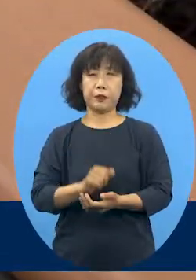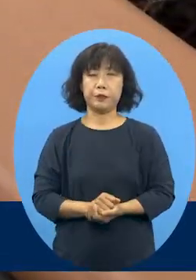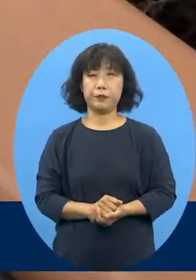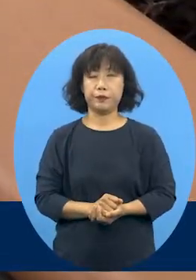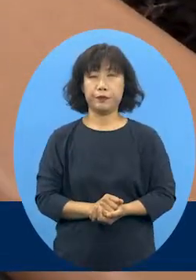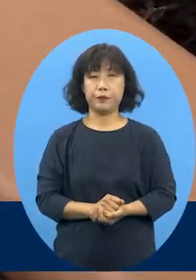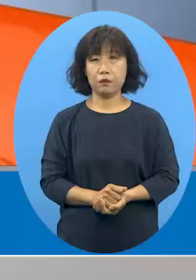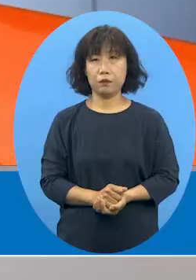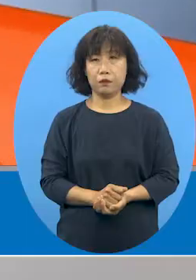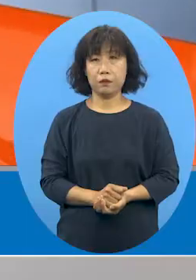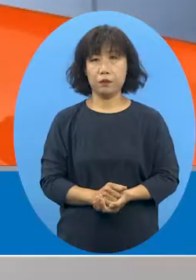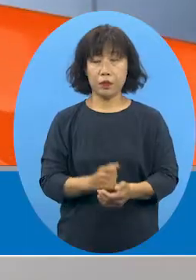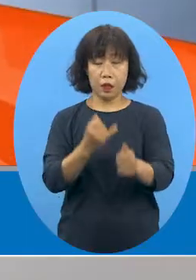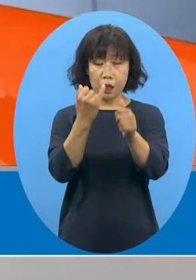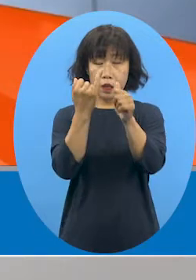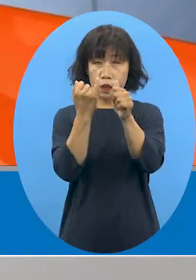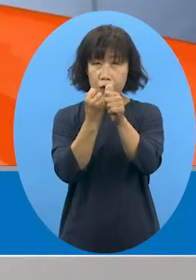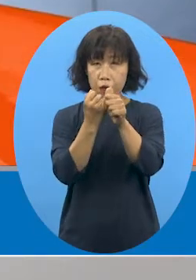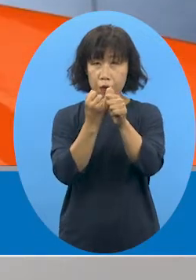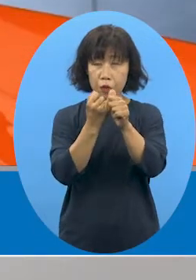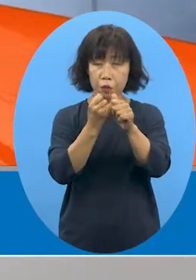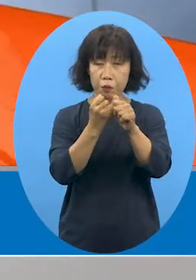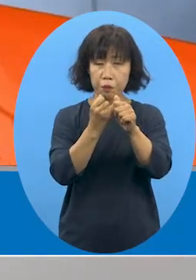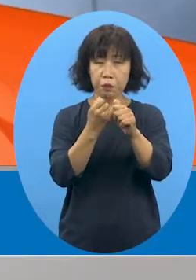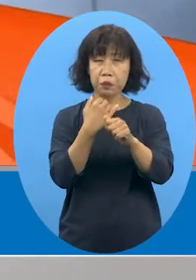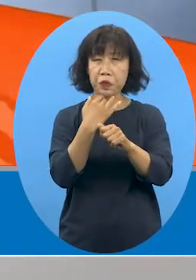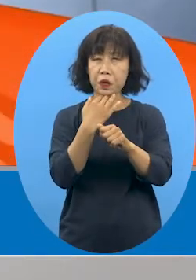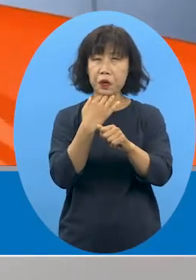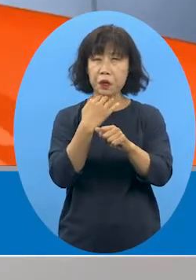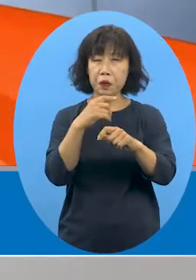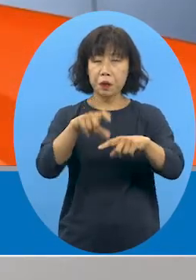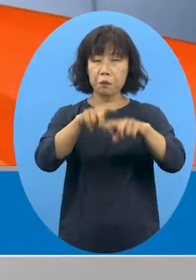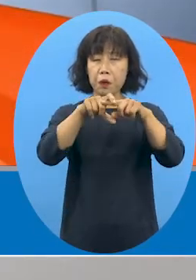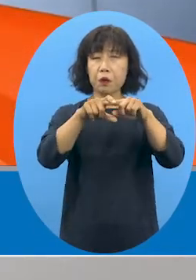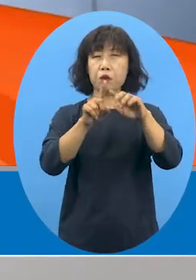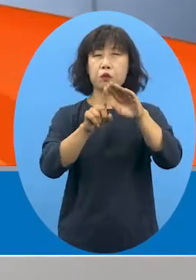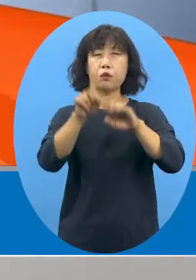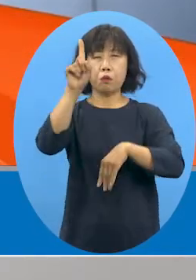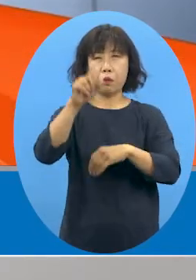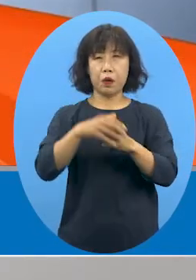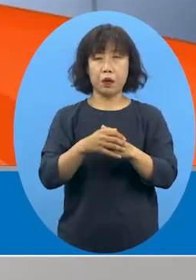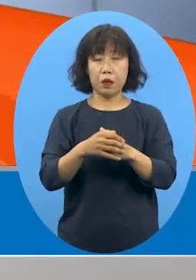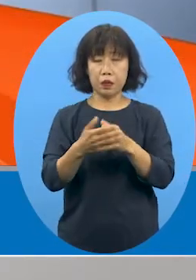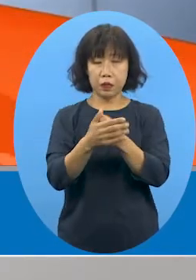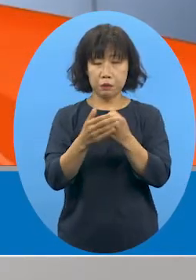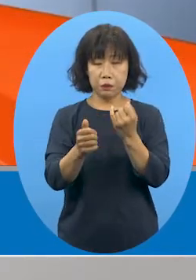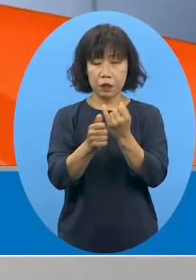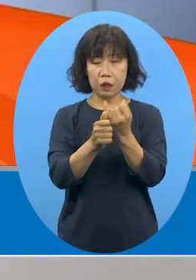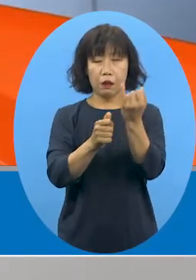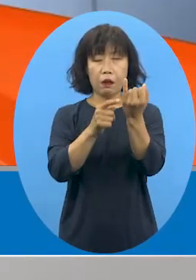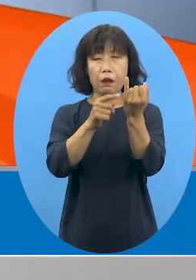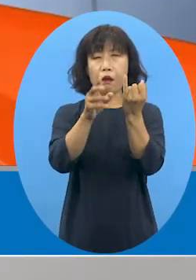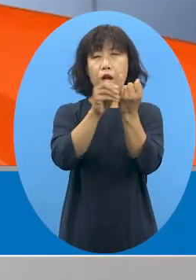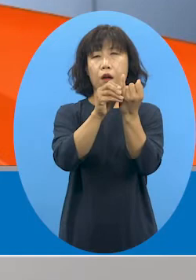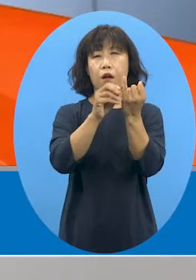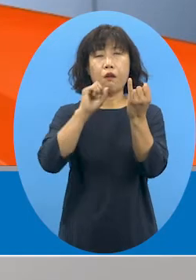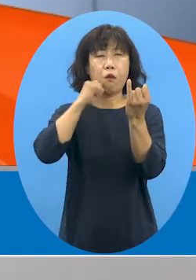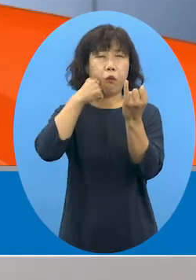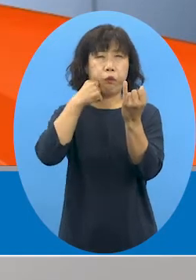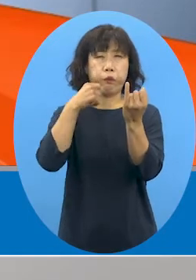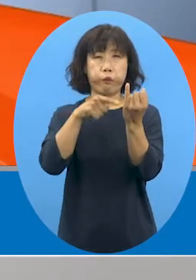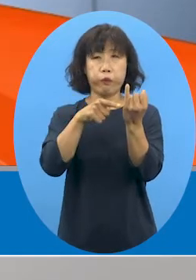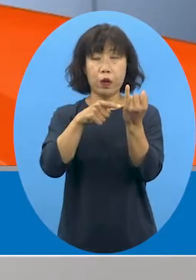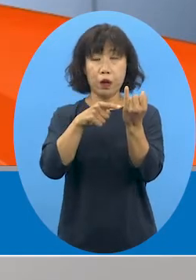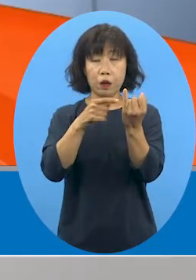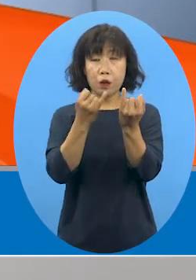있습니다 결혼 평균 연령이 높아지면서 나뉨 으로 고생하는 부부들이 늘고 있는데요 오는 임신이